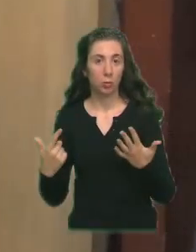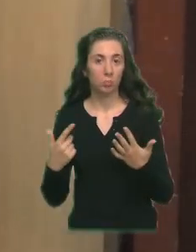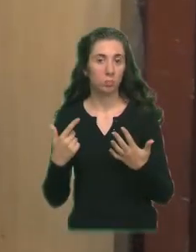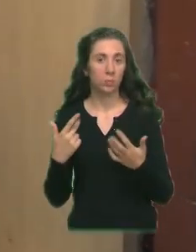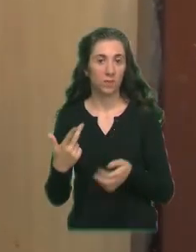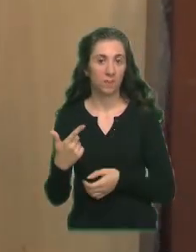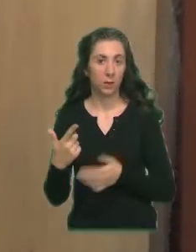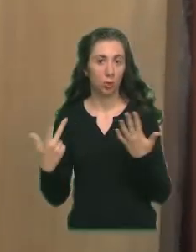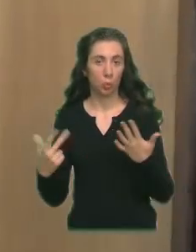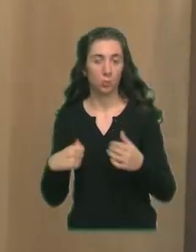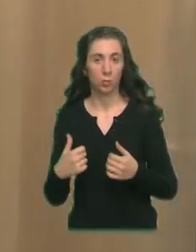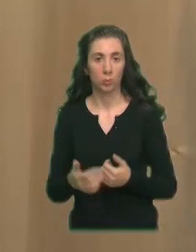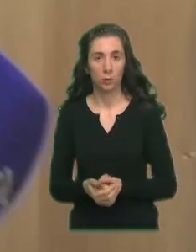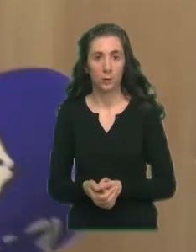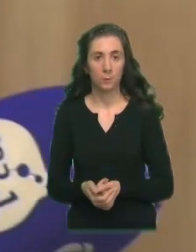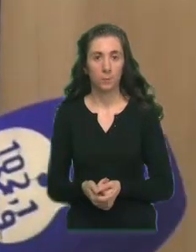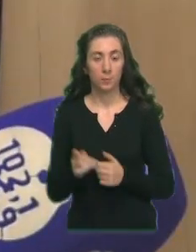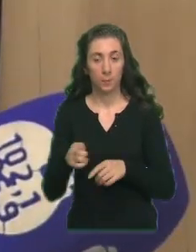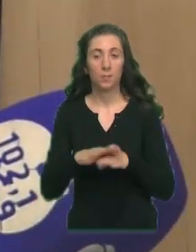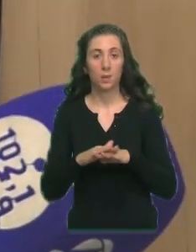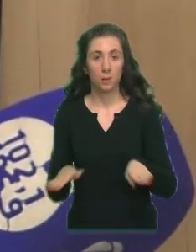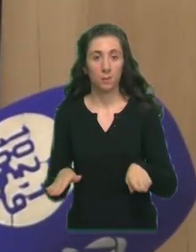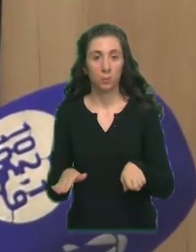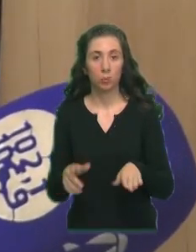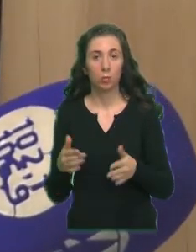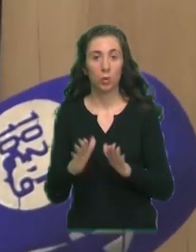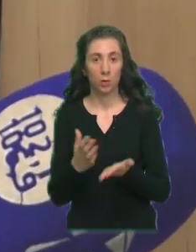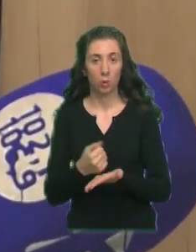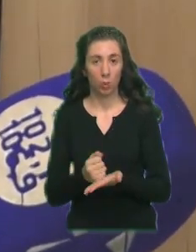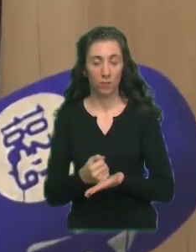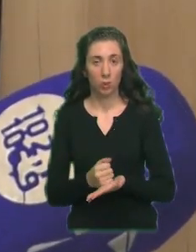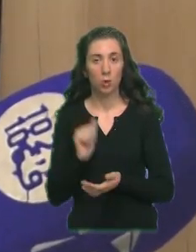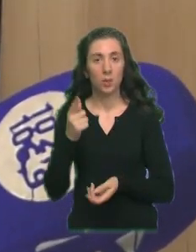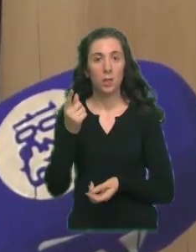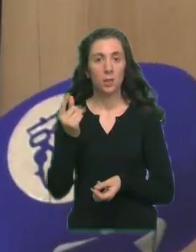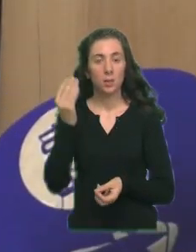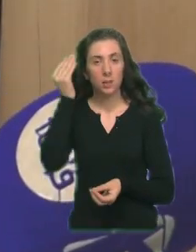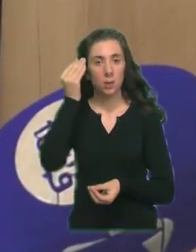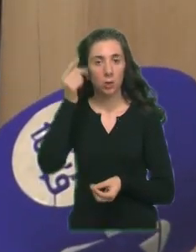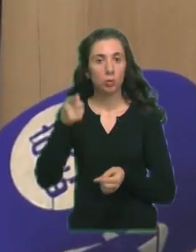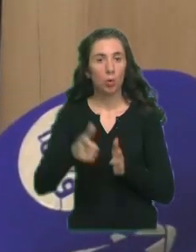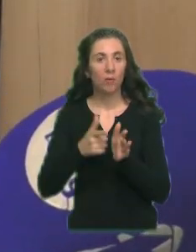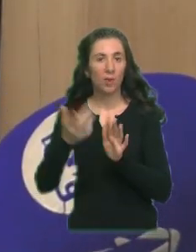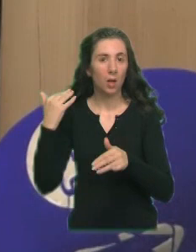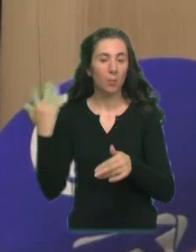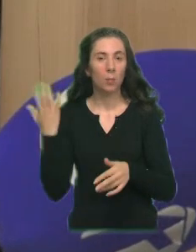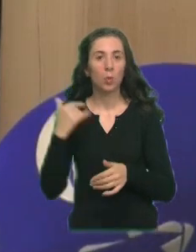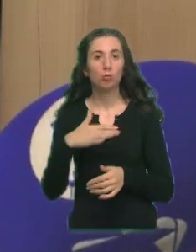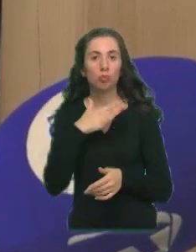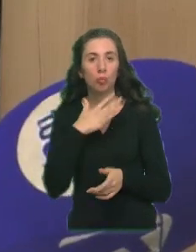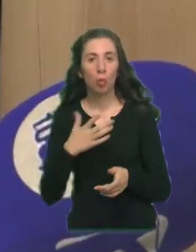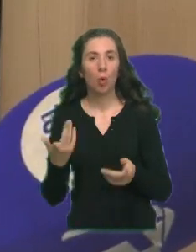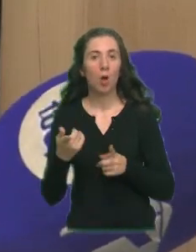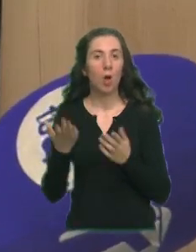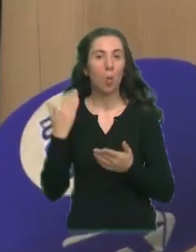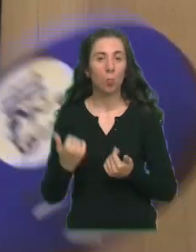28, ako tako mogu. Da. Završili ste za knjigovežu, pa jel se sjećate možda tog vremena dok ste se